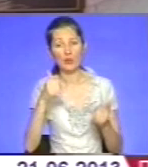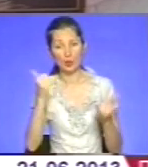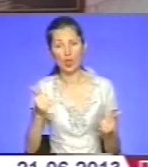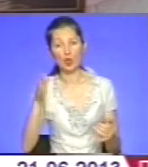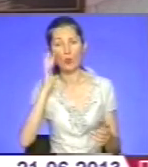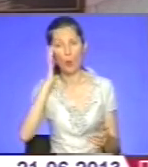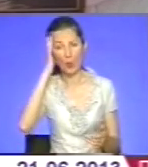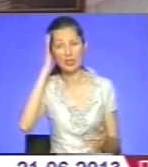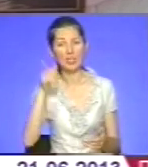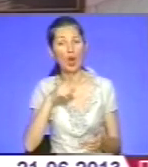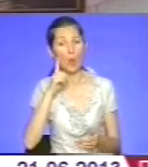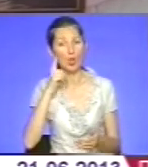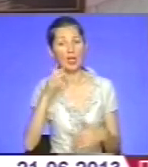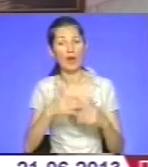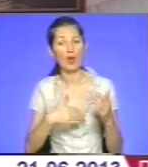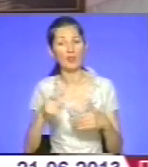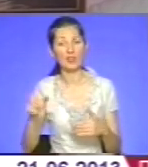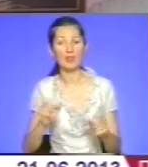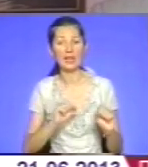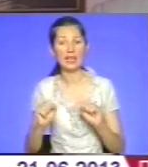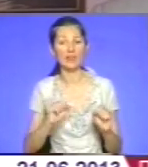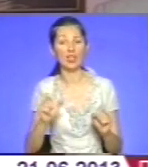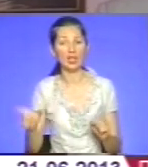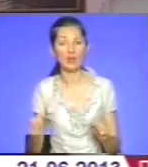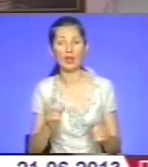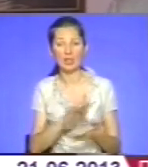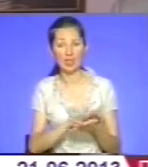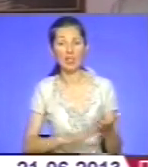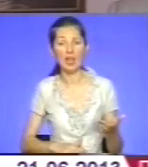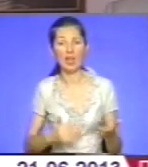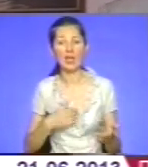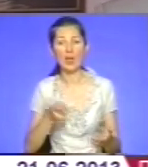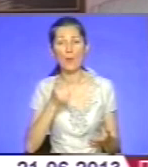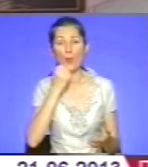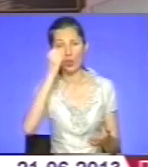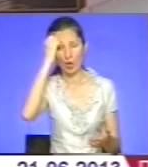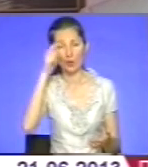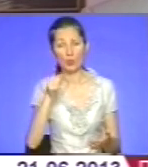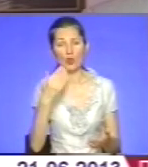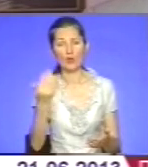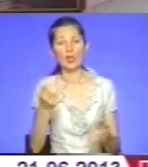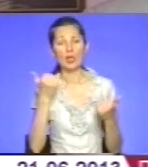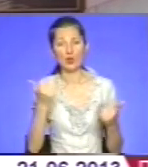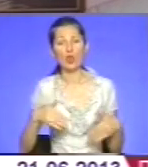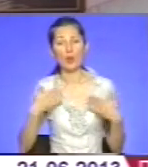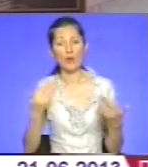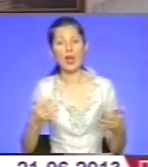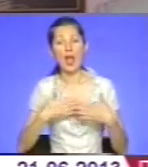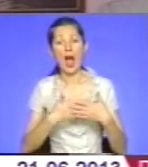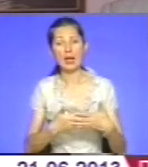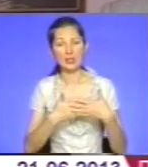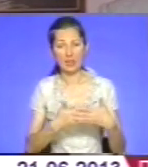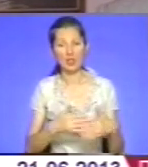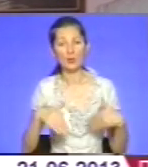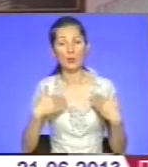мислячих молодих фахівців, керівників і так далі. Я їм подякував, тому що вони сьогодні проявляють активність, вони